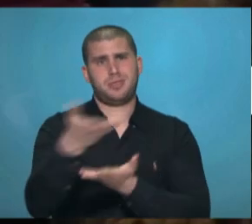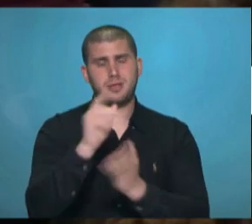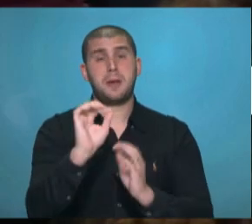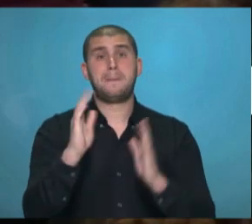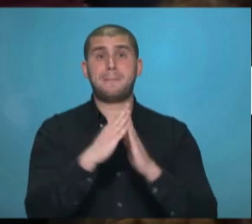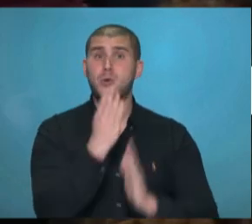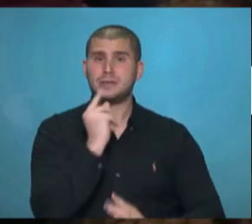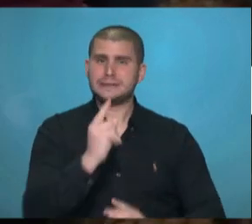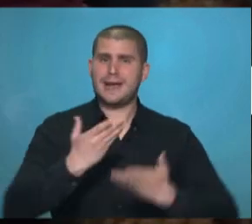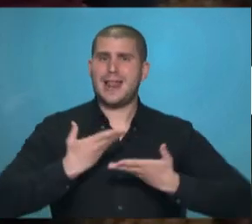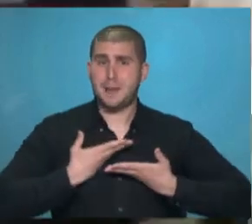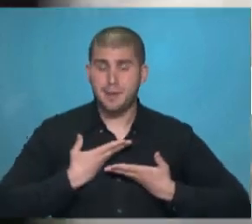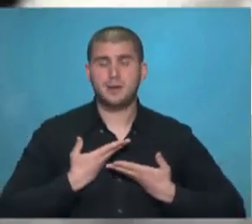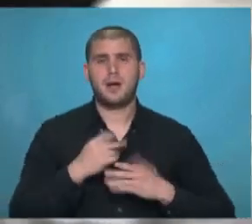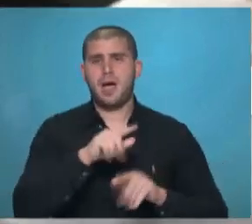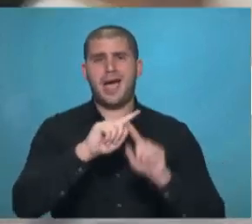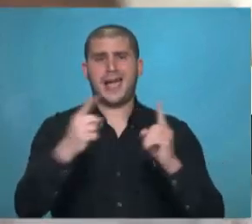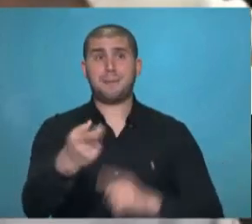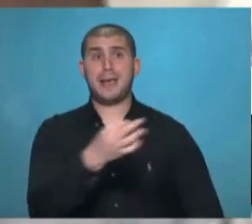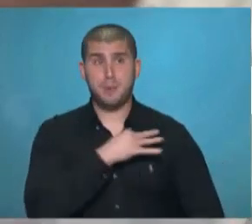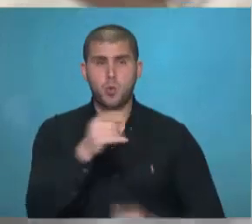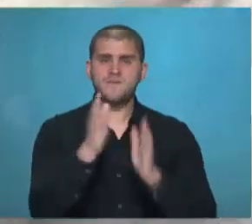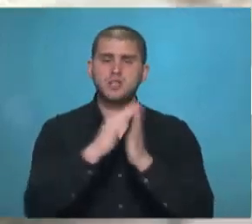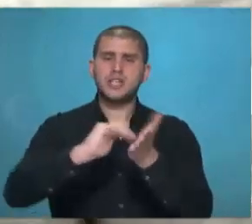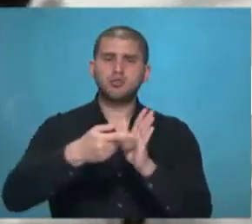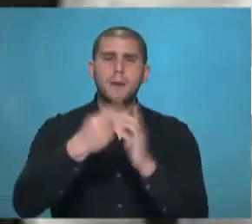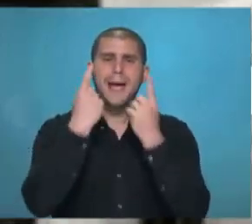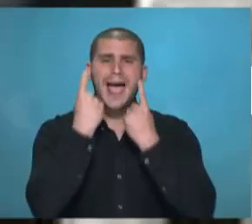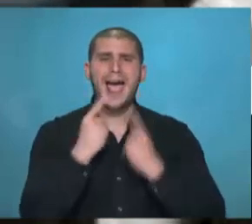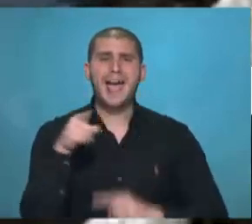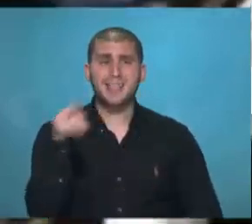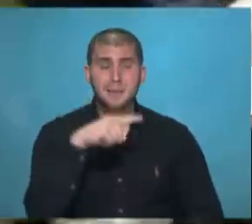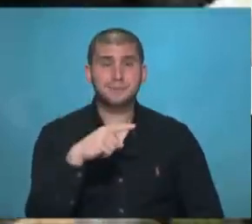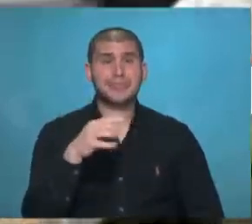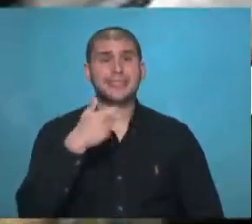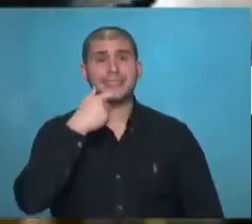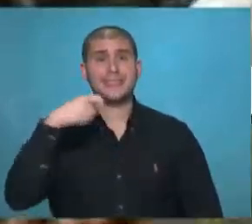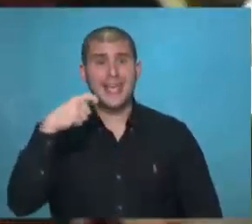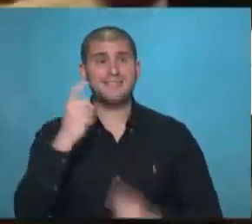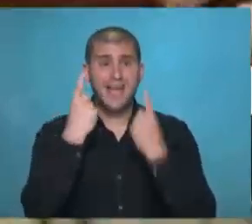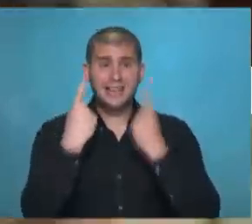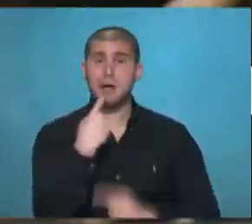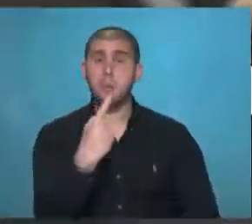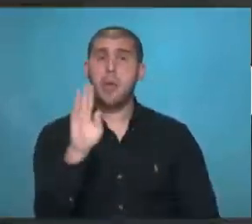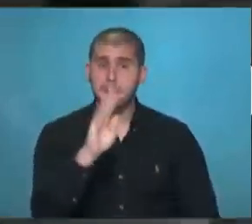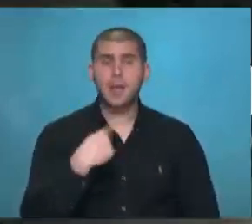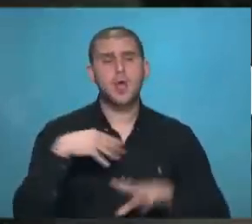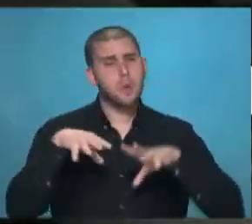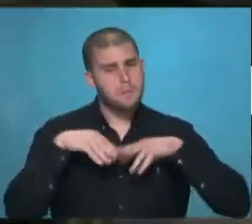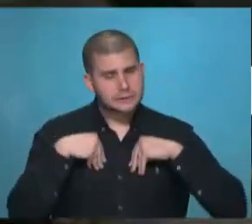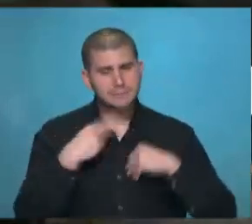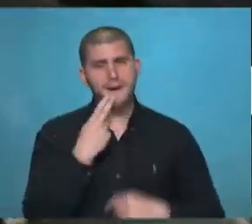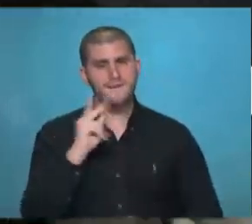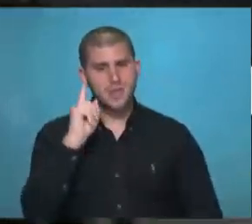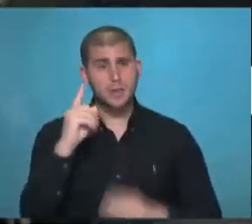היהודי צריך לקבל, מישהו אחר ייפגע, ולכן הוא ביקש אישור מהחרדים. דרי והחרדים אמרו לנתניהו, אנחנו מסכימים להבטחות שלך